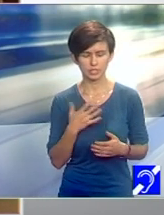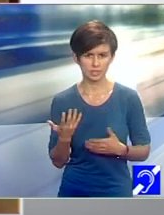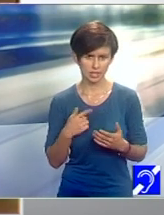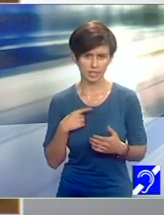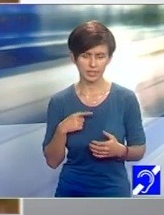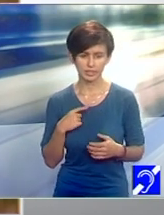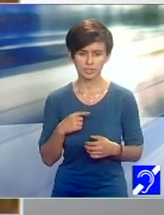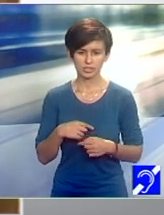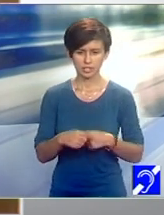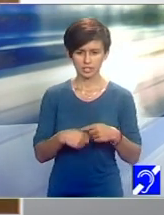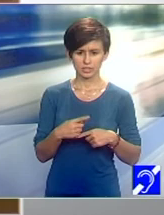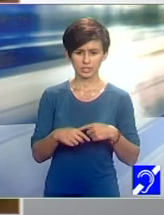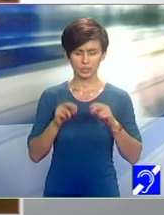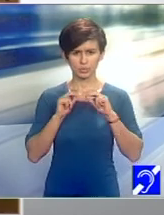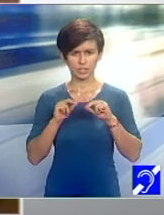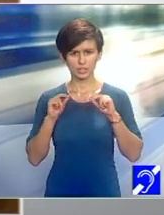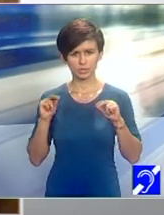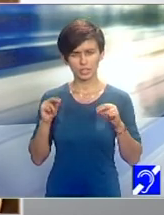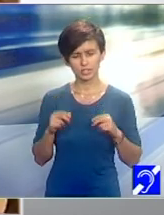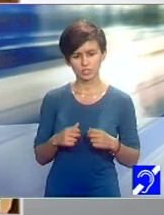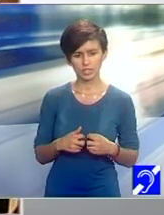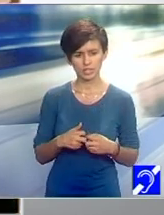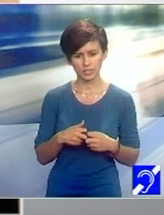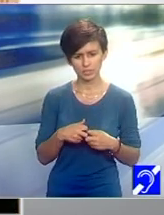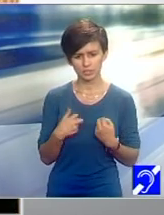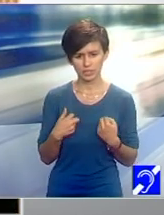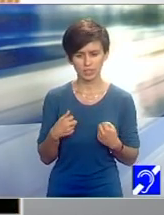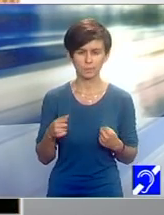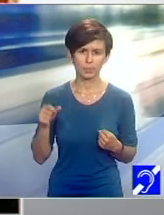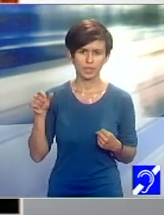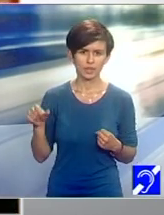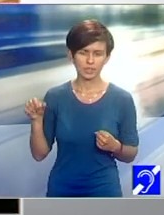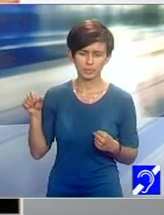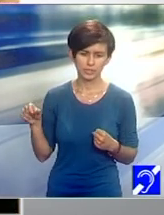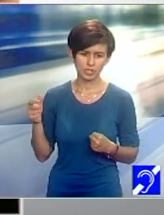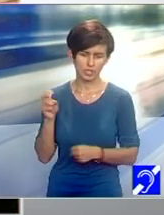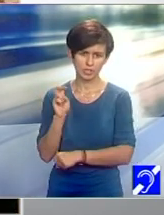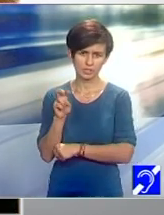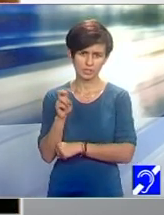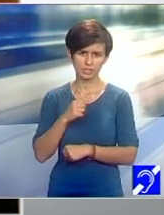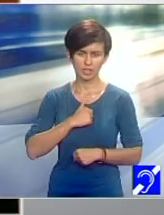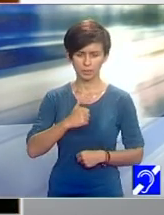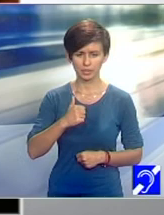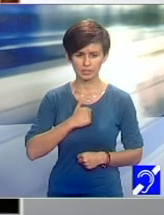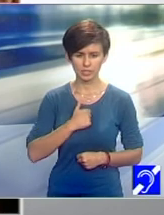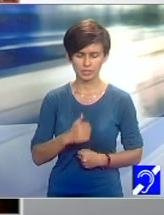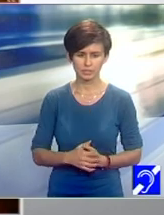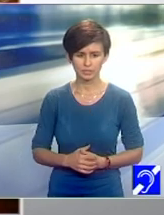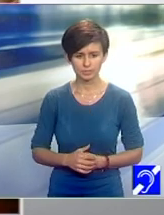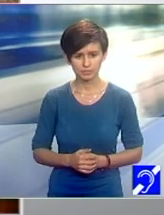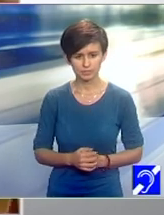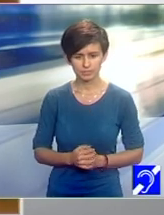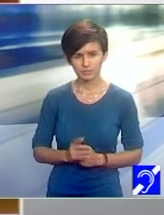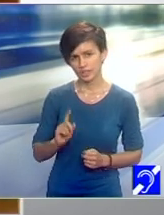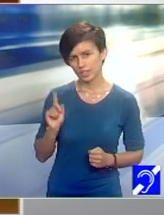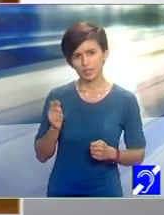sistemul educațional, fără cei de la învățământul particular. Că știți că nu toți tinerii